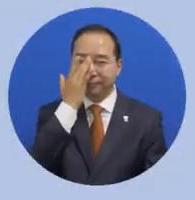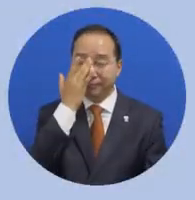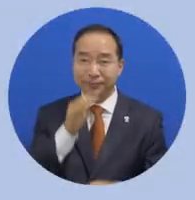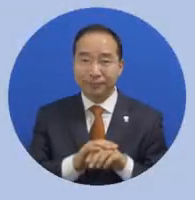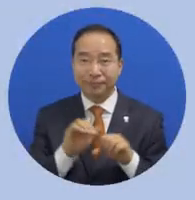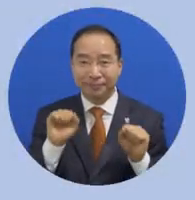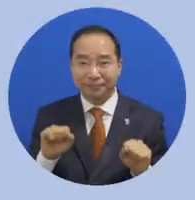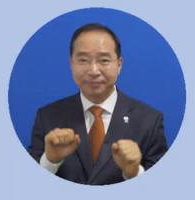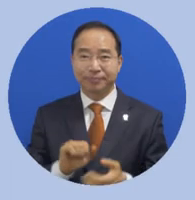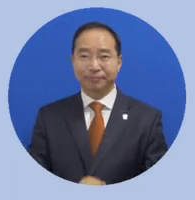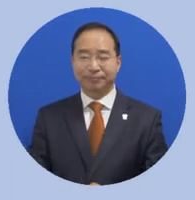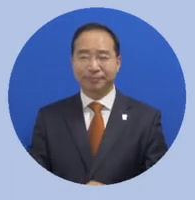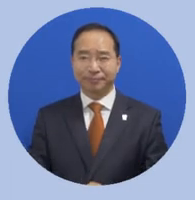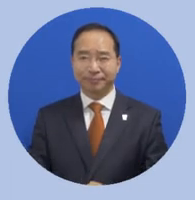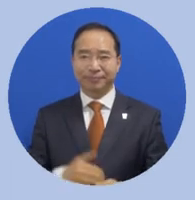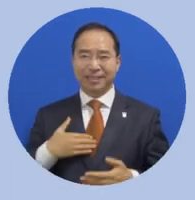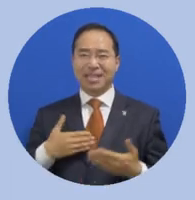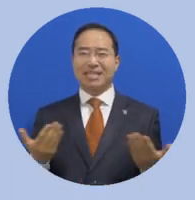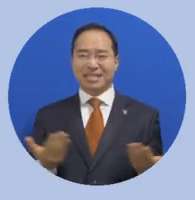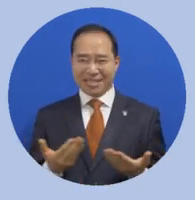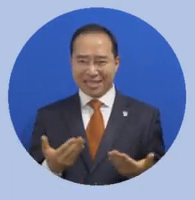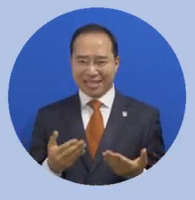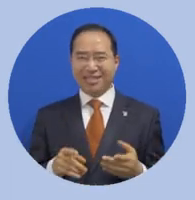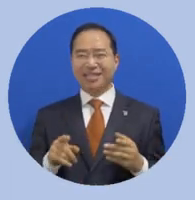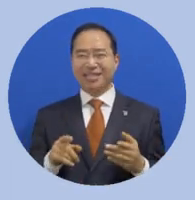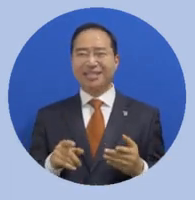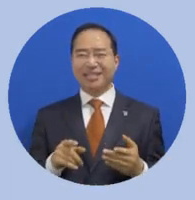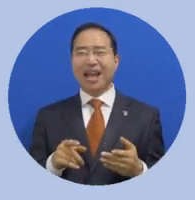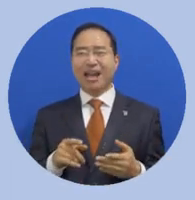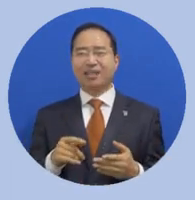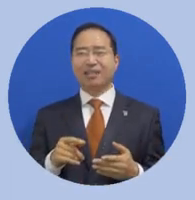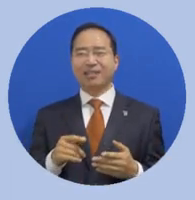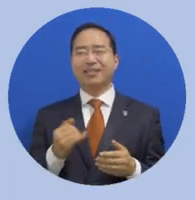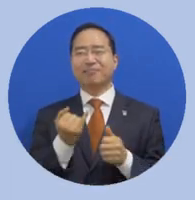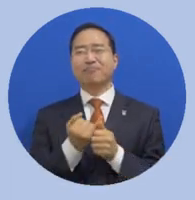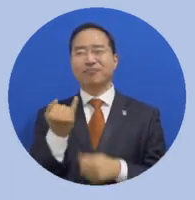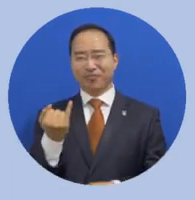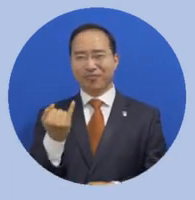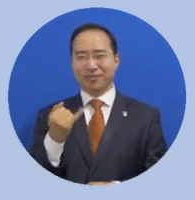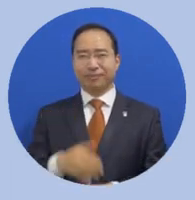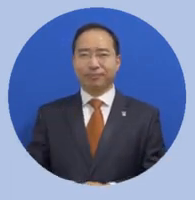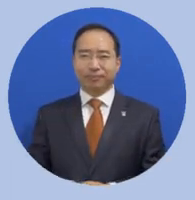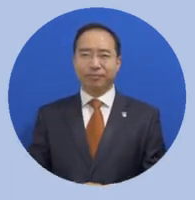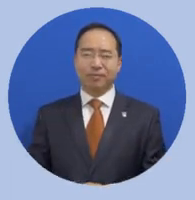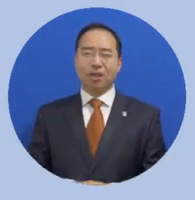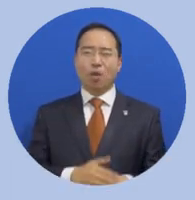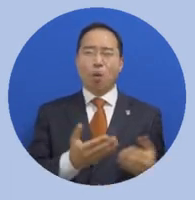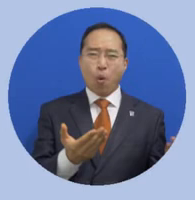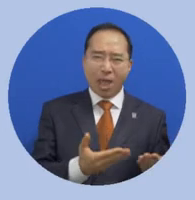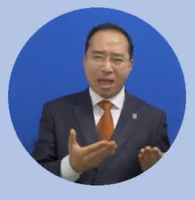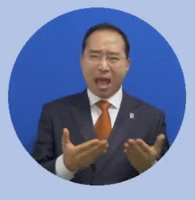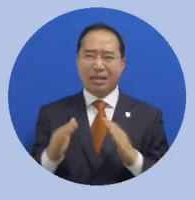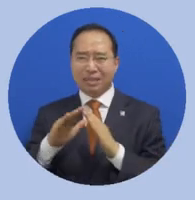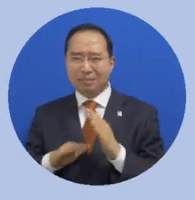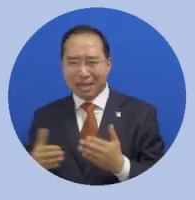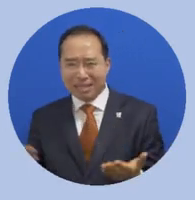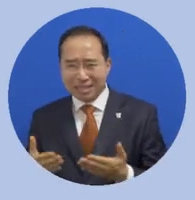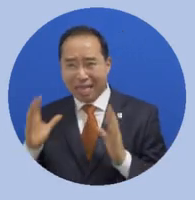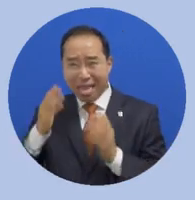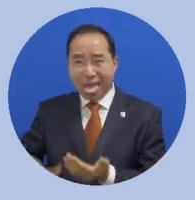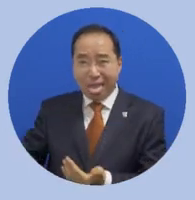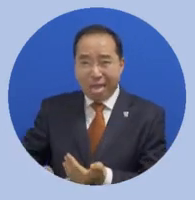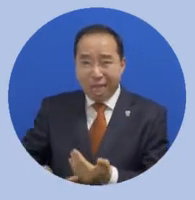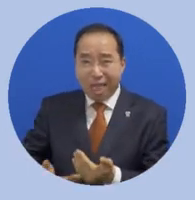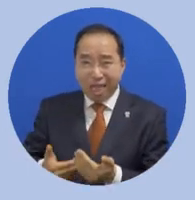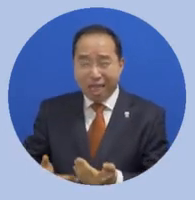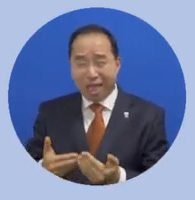네, 안녕하세요. 저는 일하는 엄마인데요. 회사일, 집안일, 육아까지 하다 보면 매일